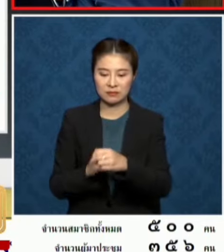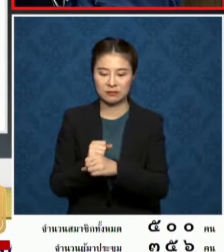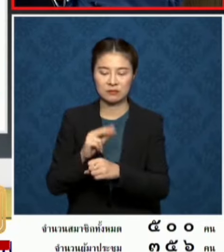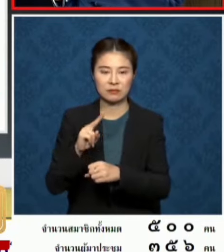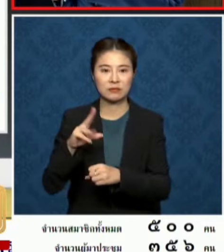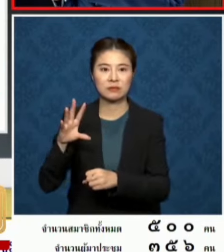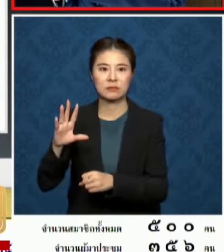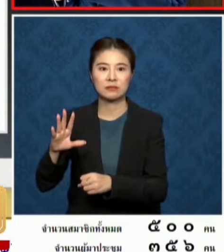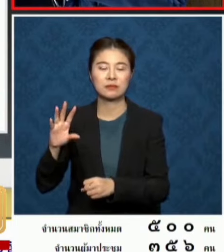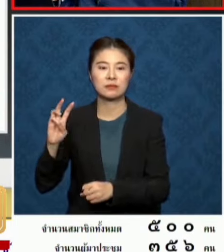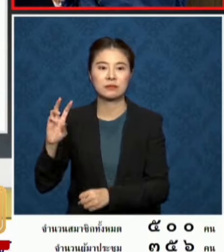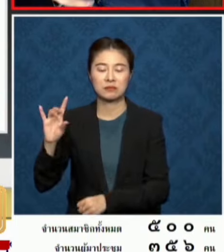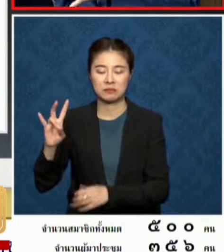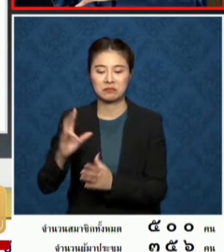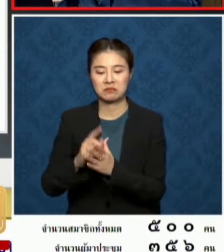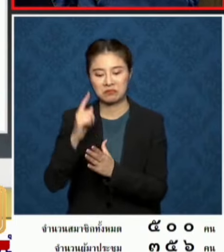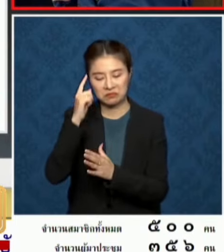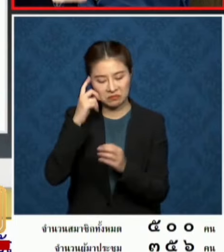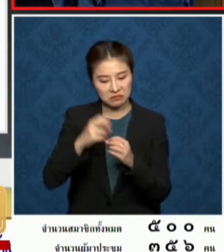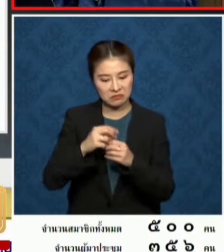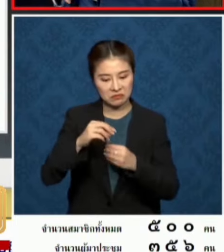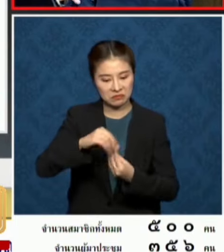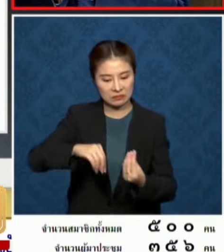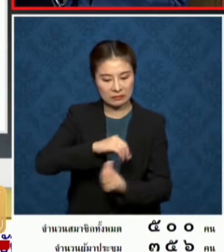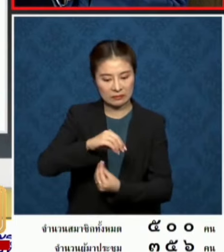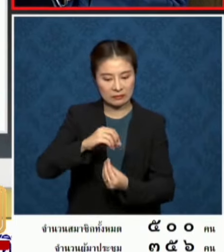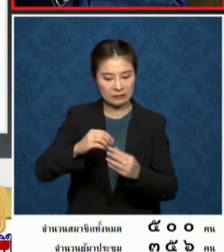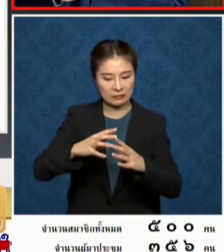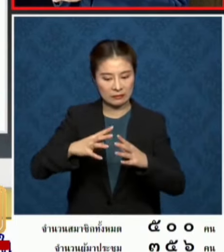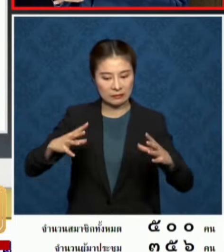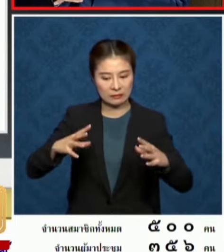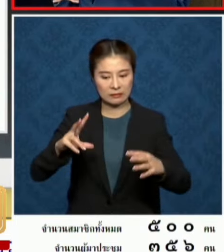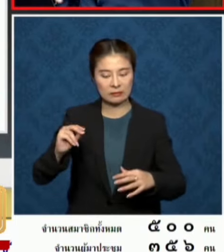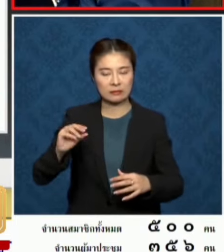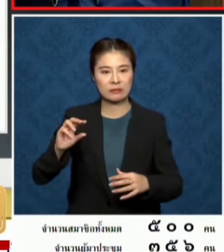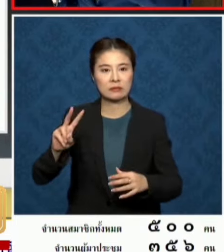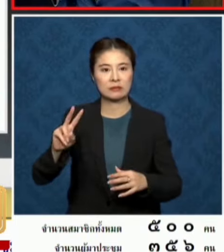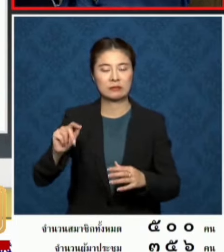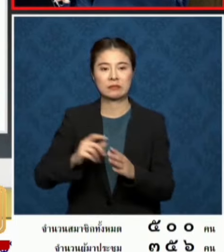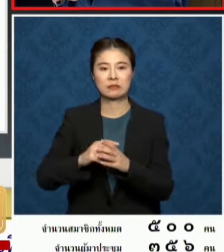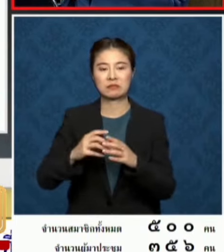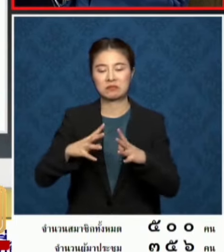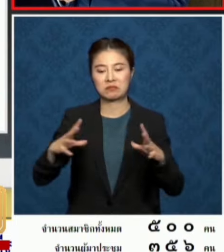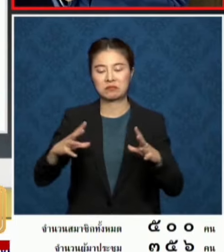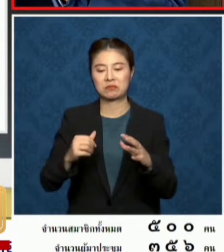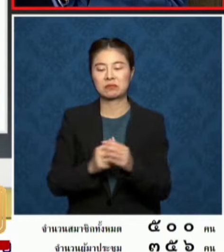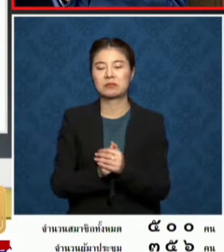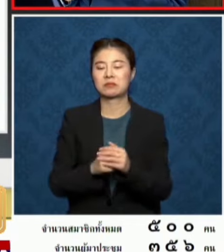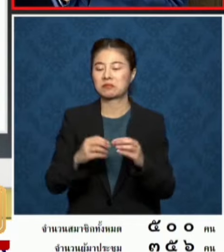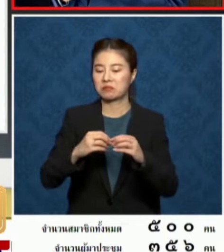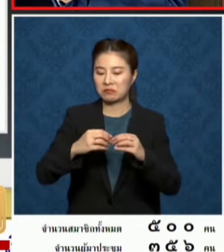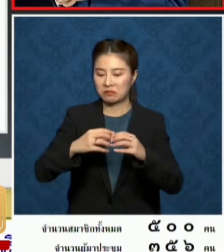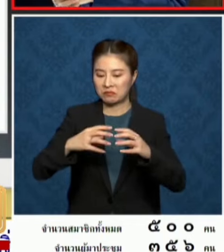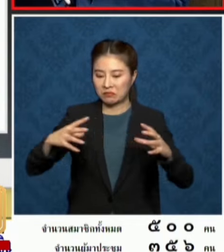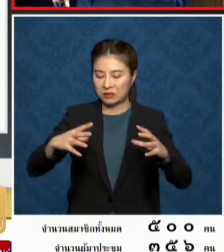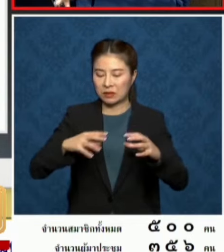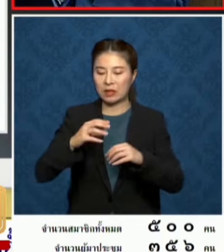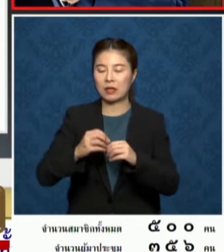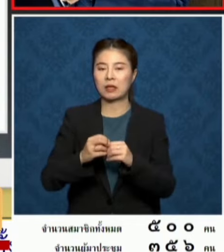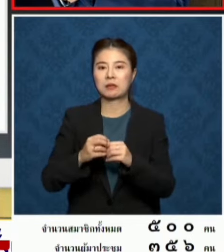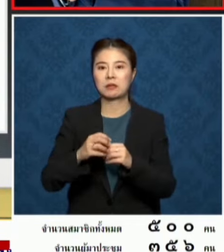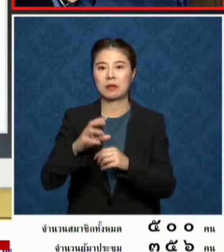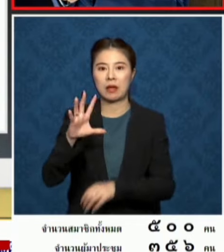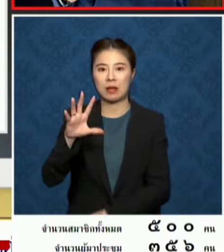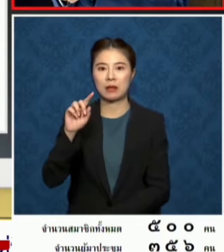าณ 3.2% ถ้าคิดเป็น nominal GDP ซึ่งรวมเงินเฟ้อแล้วเนี่ยก็จะโตอยู่ที่ราวๆ 5% ต่อปีแต่ว่าล่